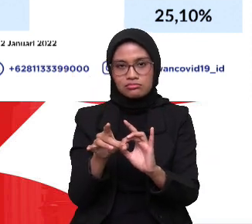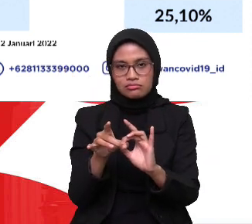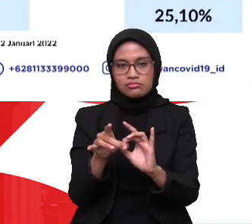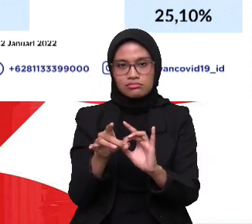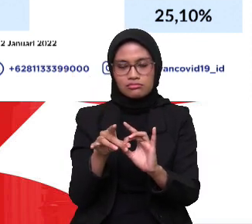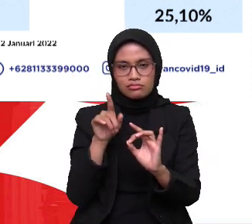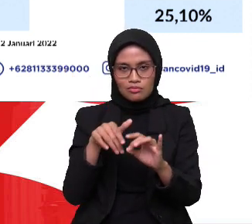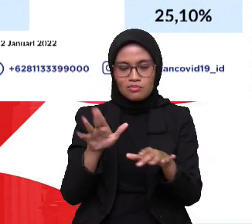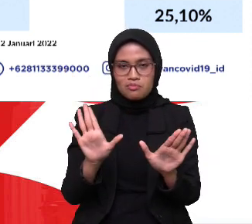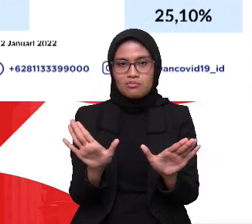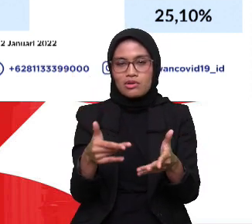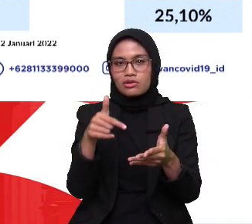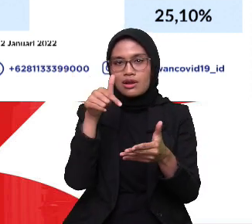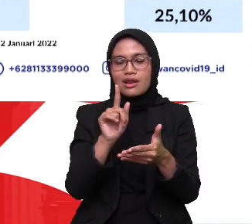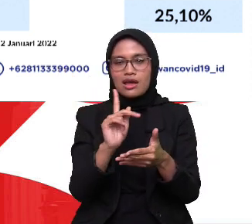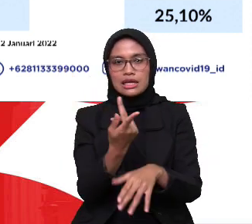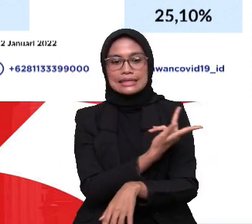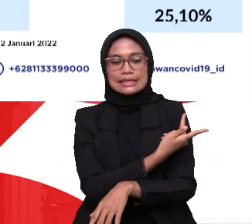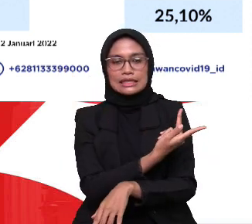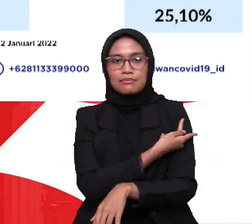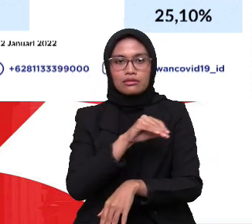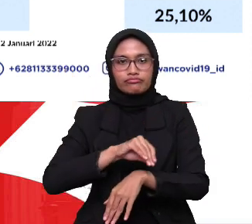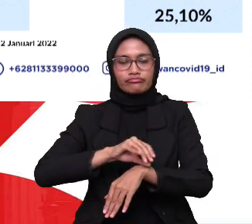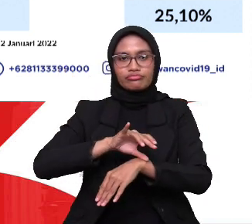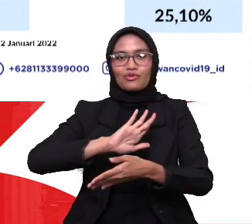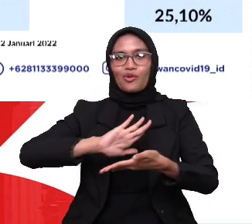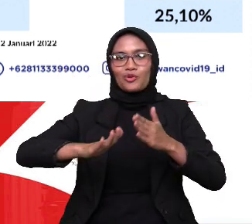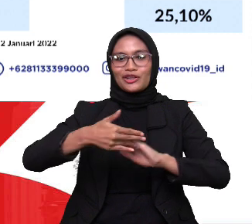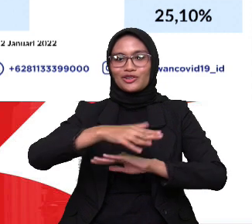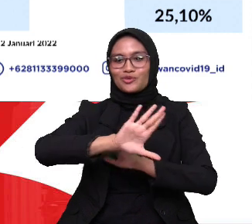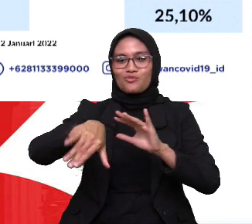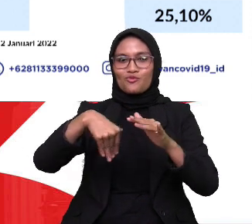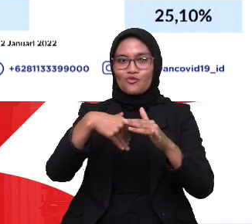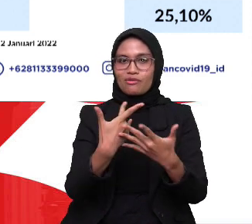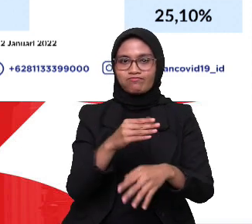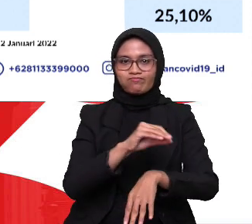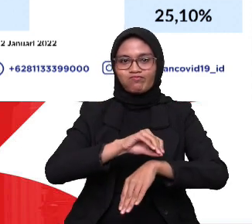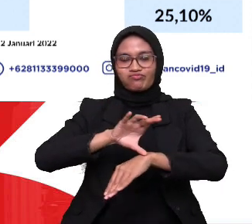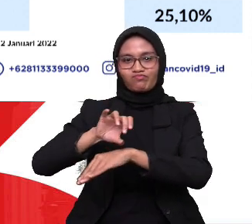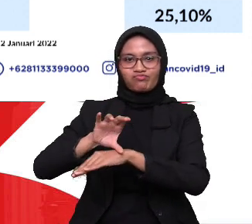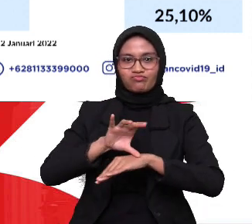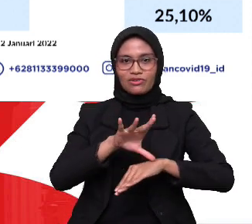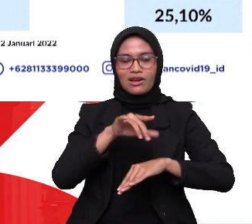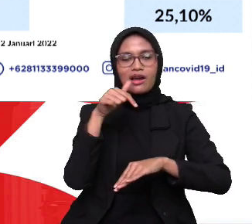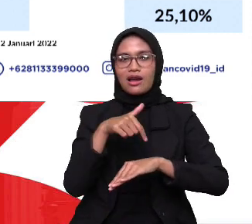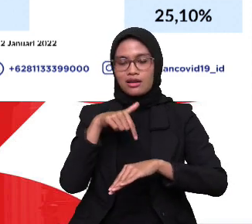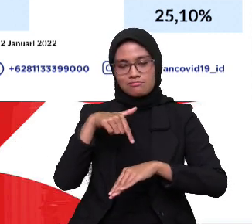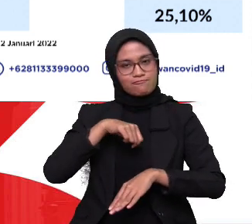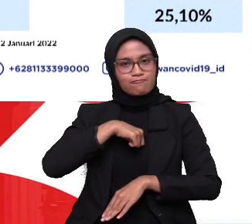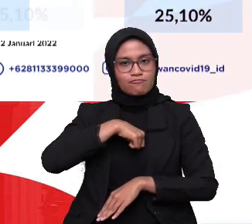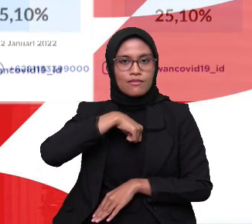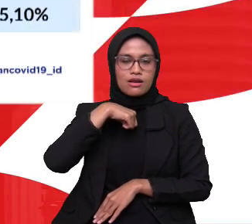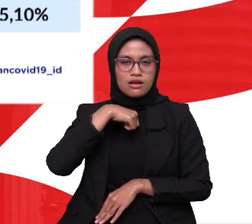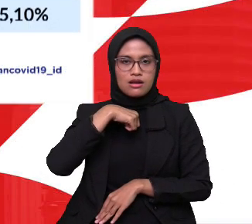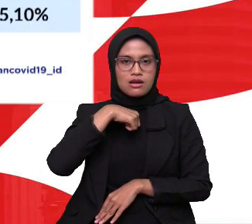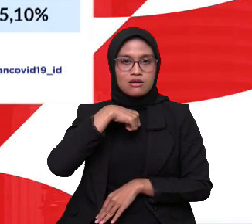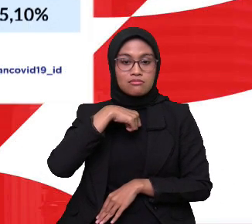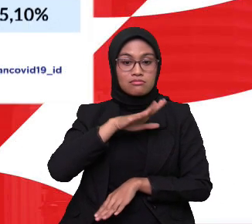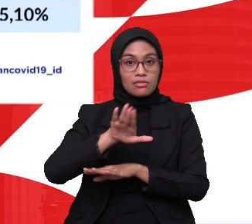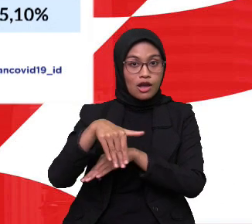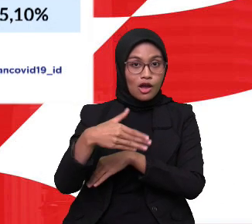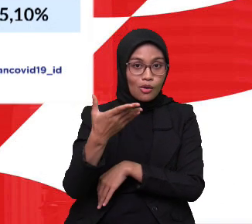komunitas melalui program vaksinasi juga mengalami perkembangan yang patut kita banggakan di